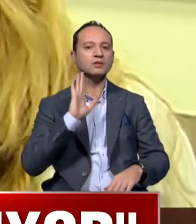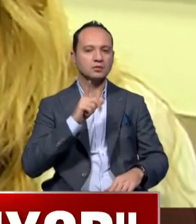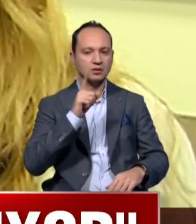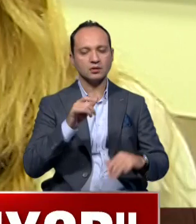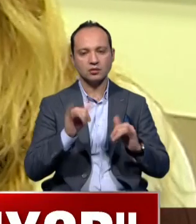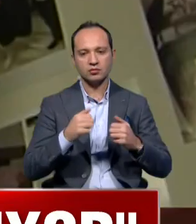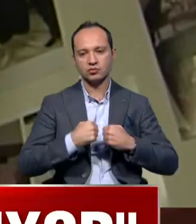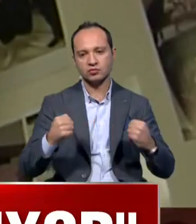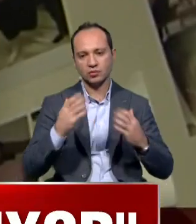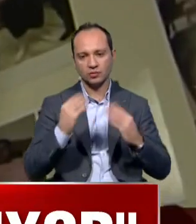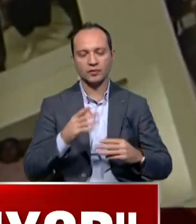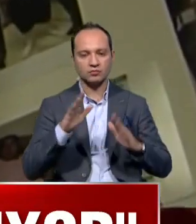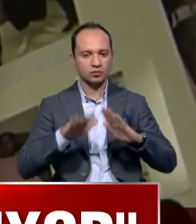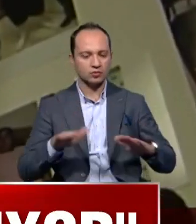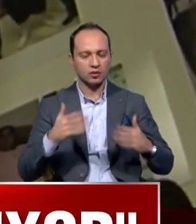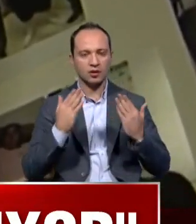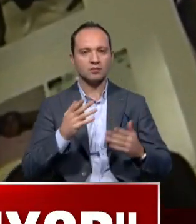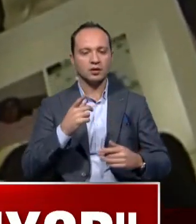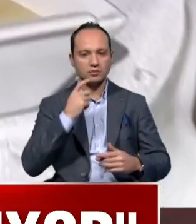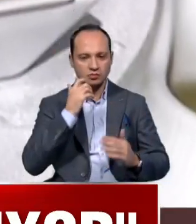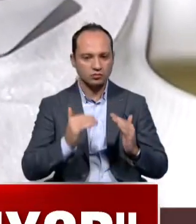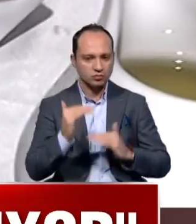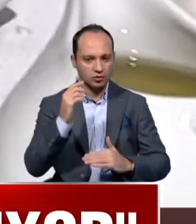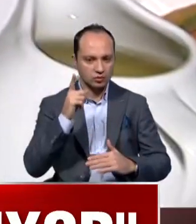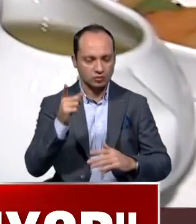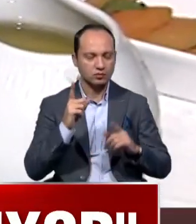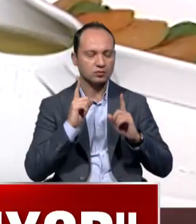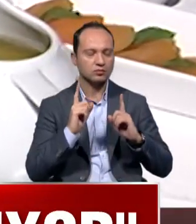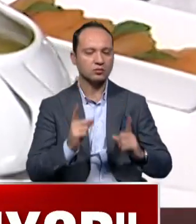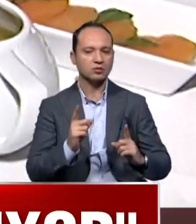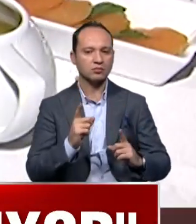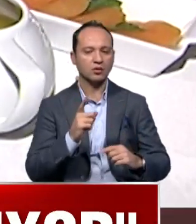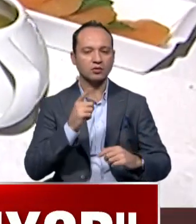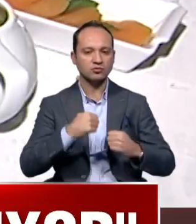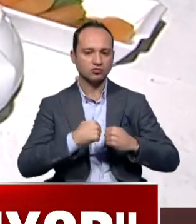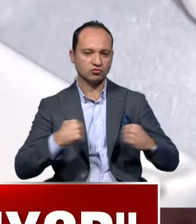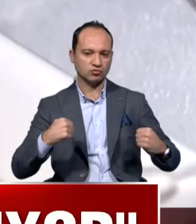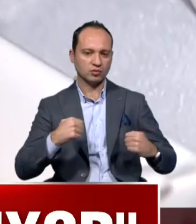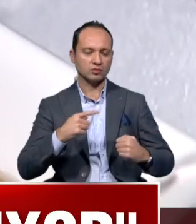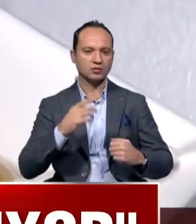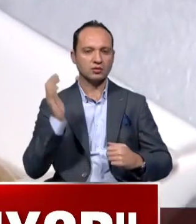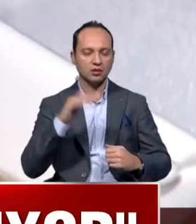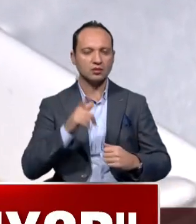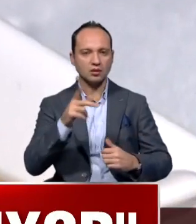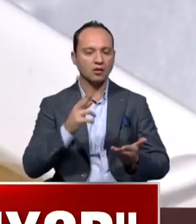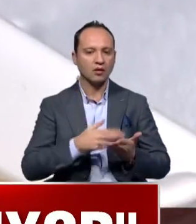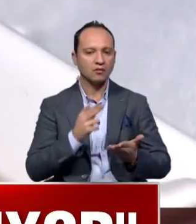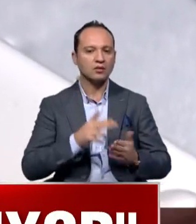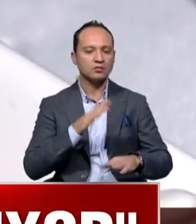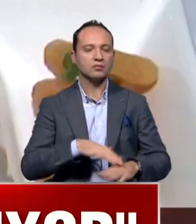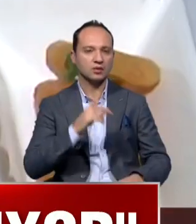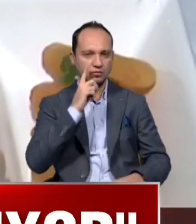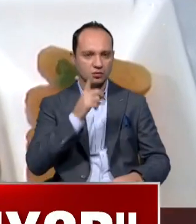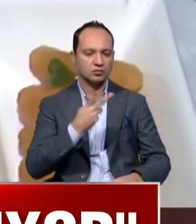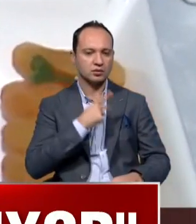zaten kilo alımı oluyor. Hem çocuklarda hem de yetişkinlik döneminde obezlerin zaten geldiğinde kahvaltı yapmadığını